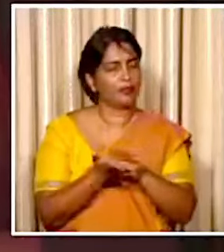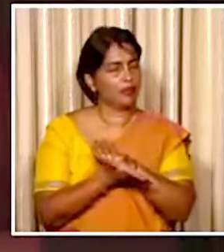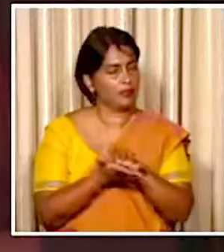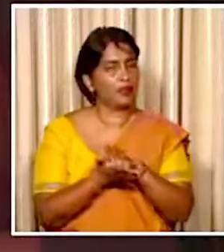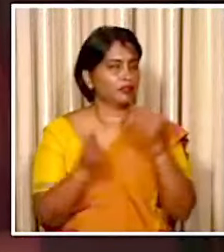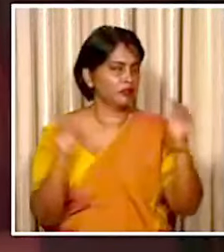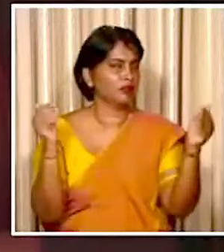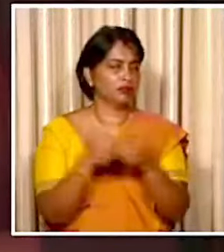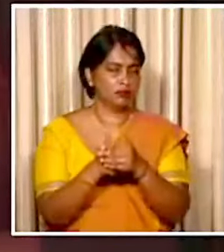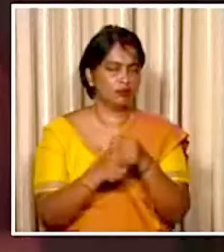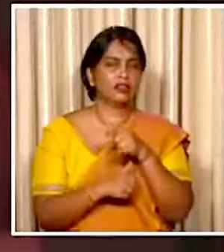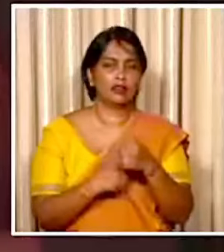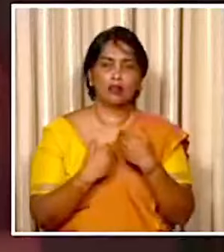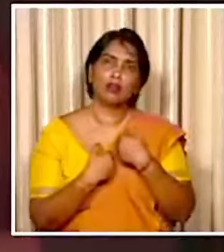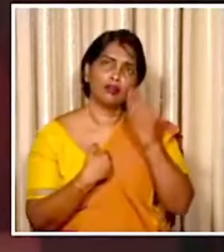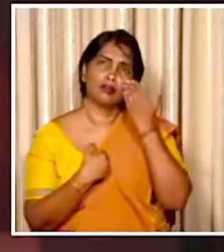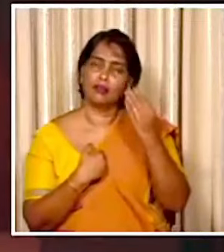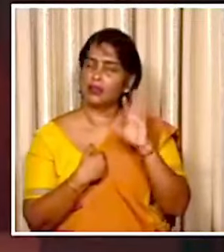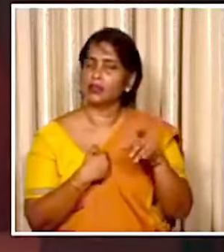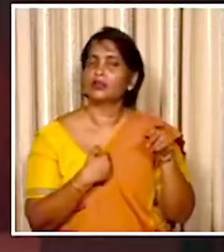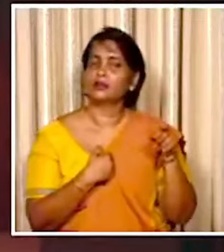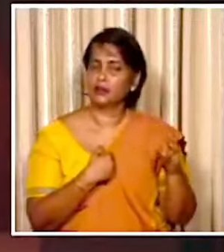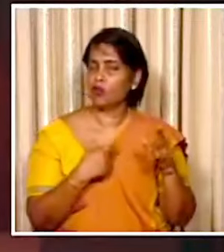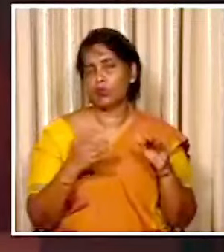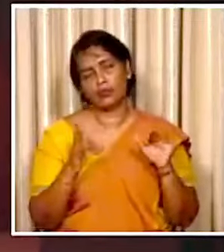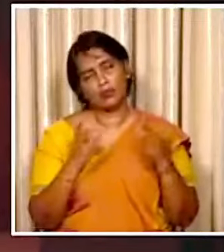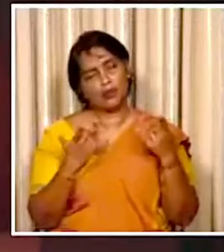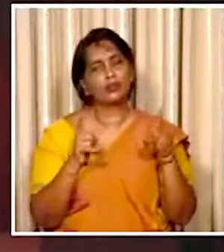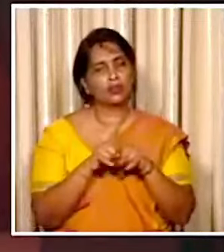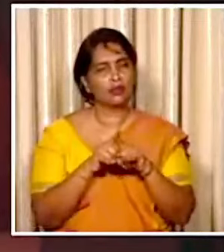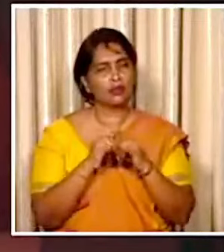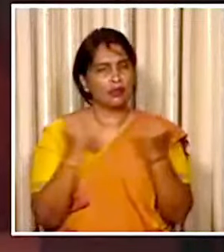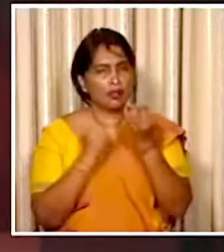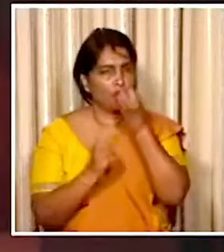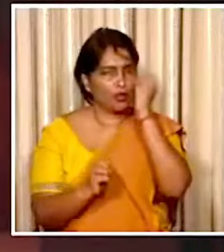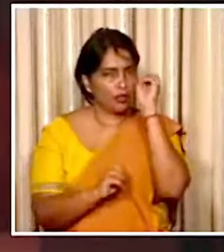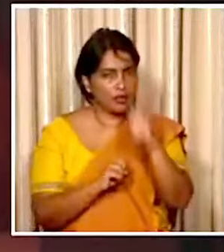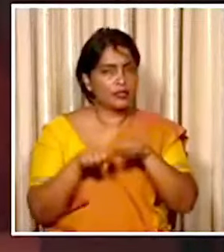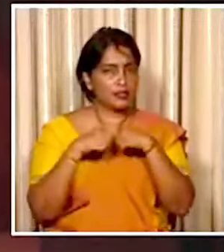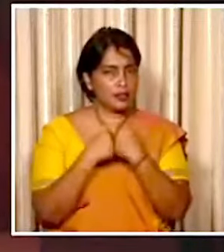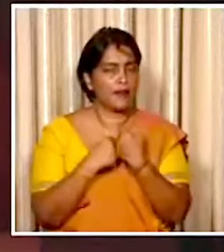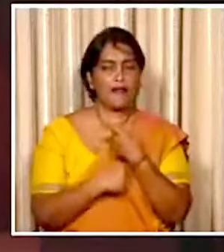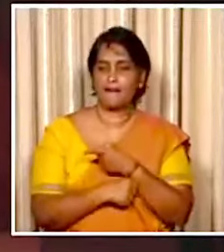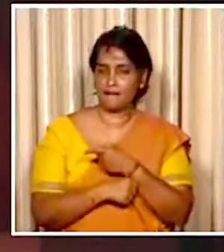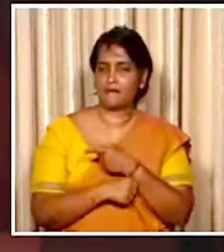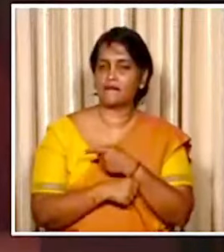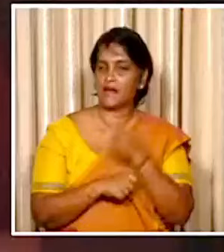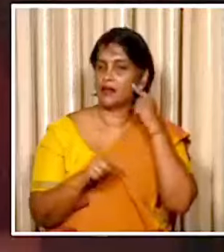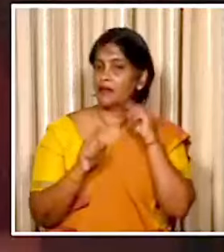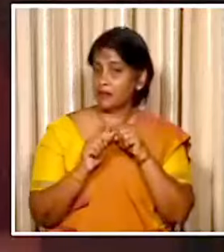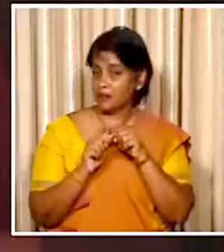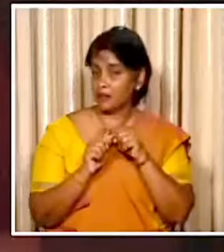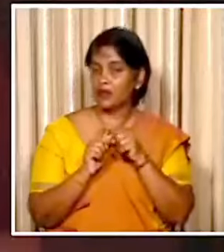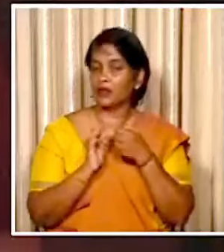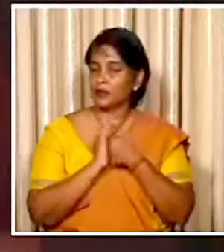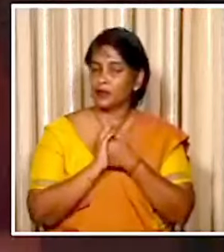මේක පිටුපස අපිට පේන දේ තමයි මොකක් හරි කුණු කෑම සපයන සමාගමක් ඉන්නවා ඉතින් මේක පිළිබඳව